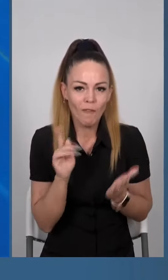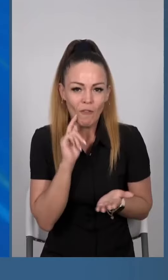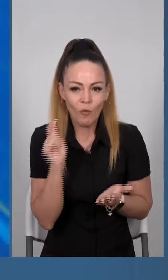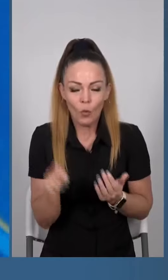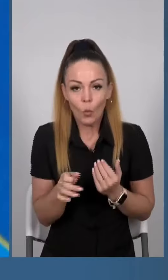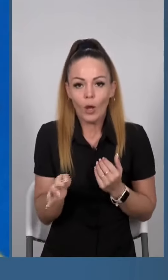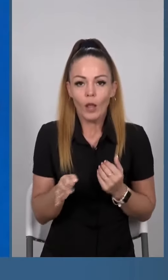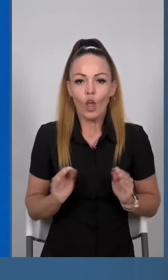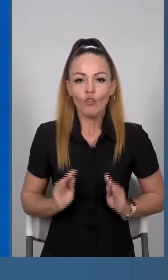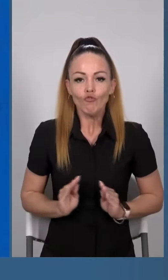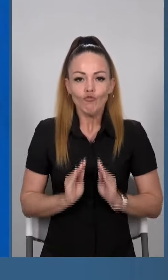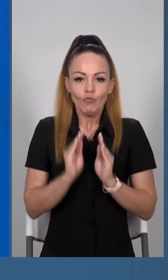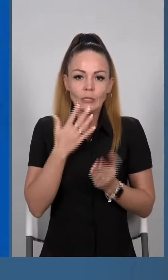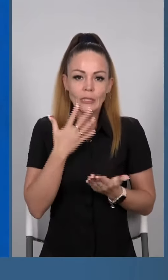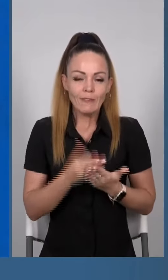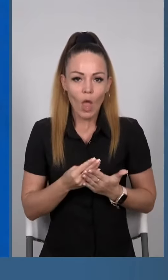Просто потішити свої амбіції.